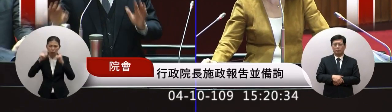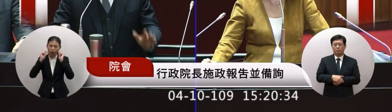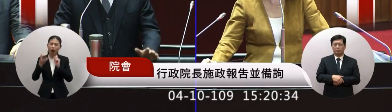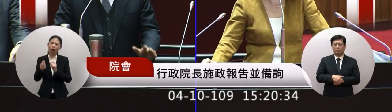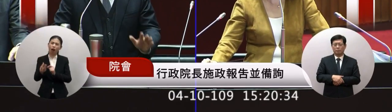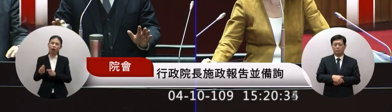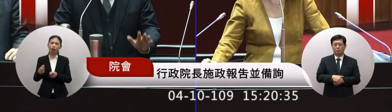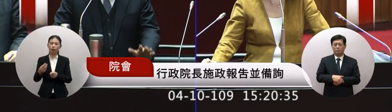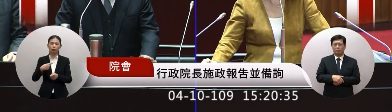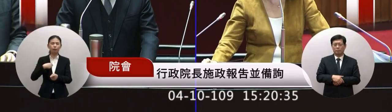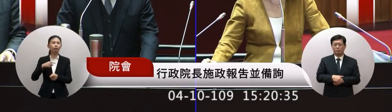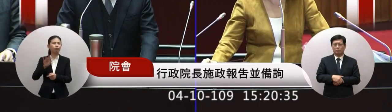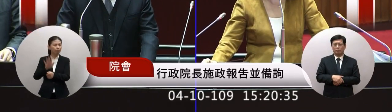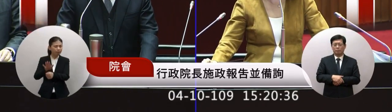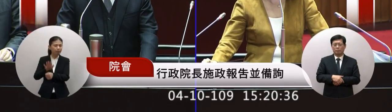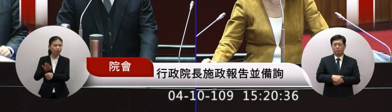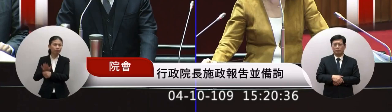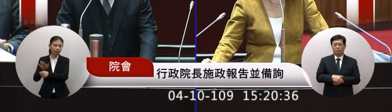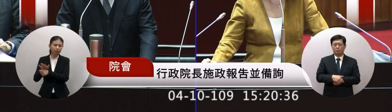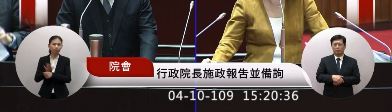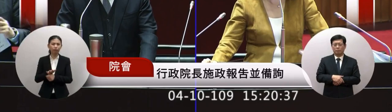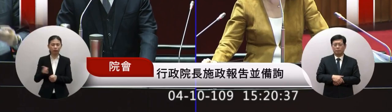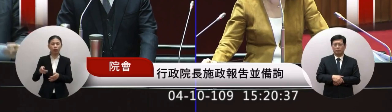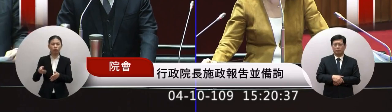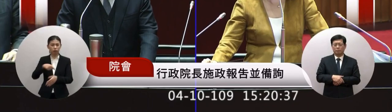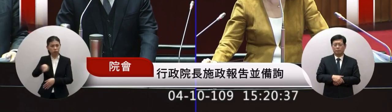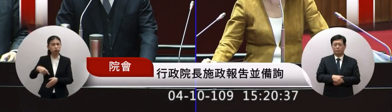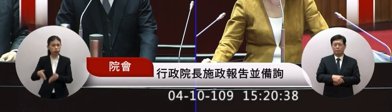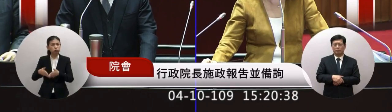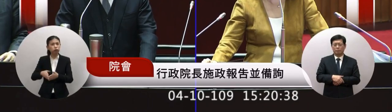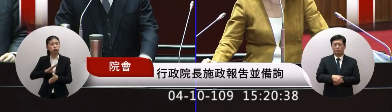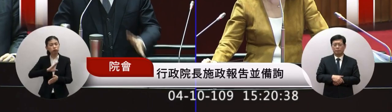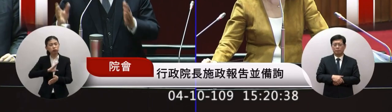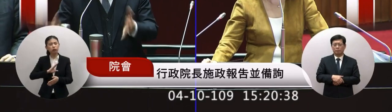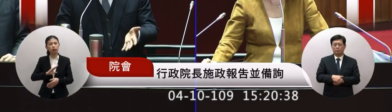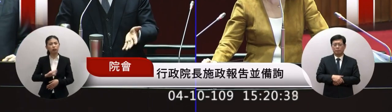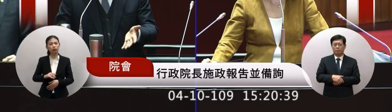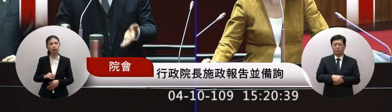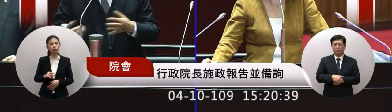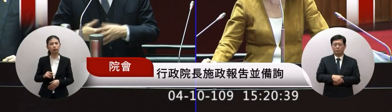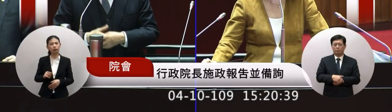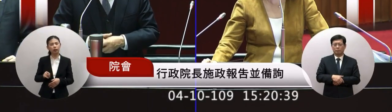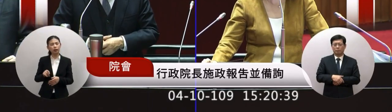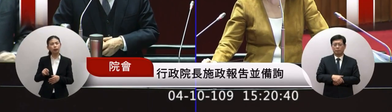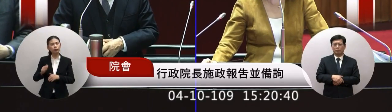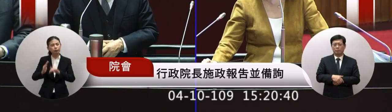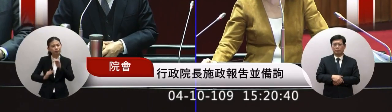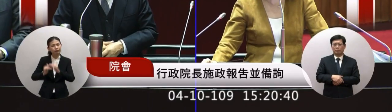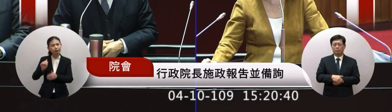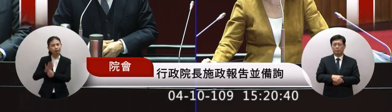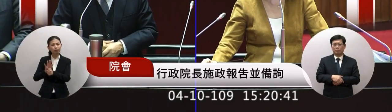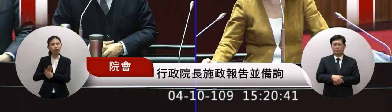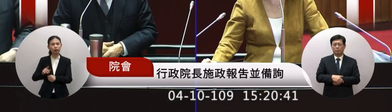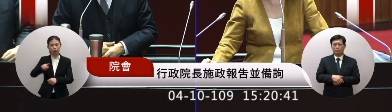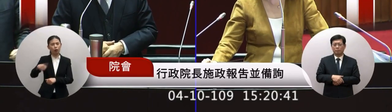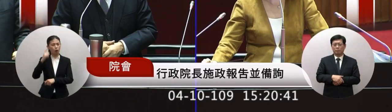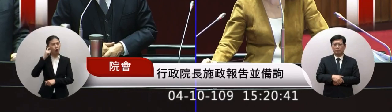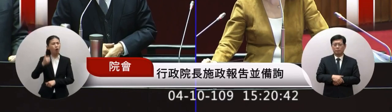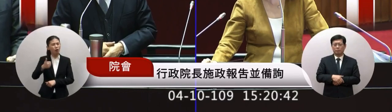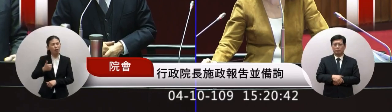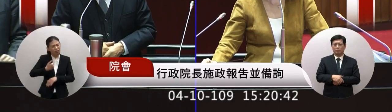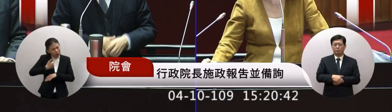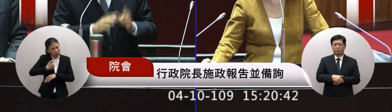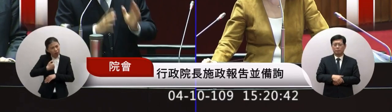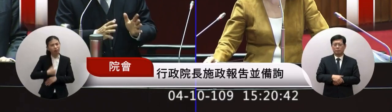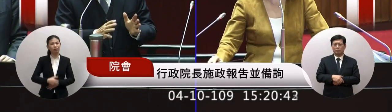也对于相关需要口罩的国家给予帮助，也获得很大的肯定